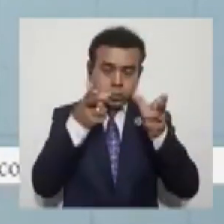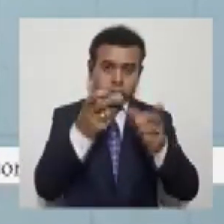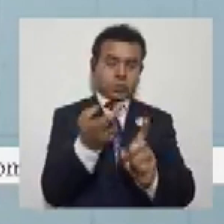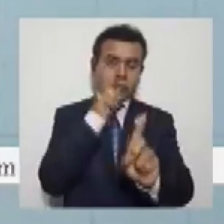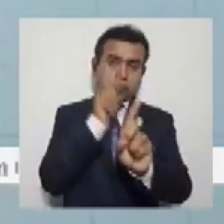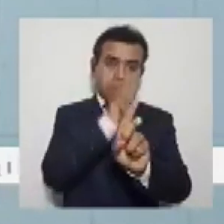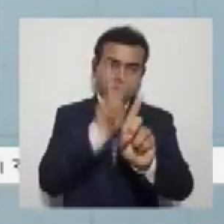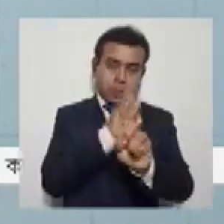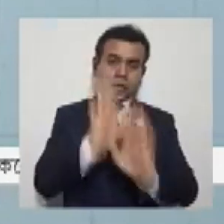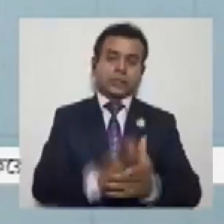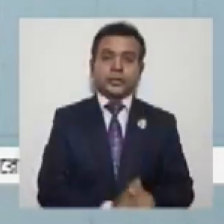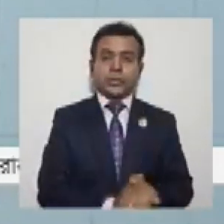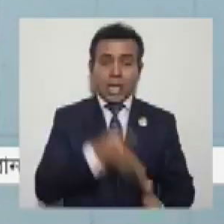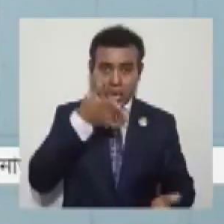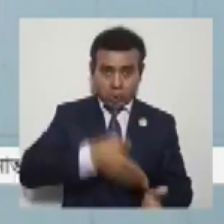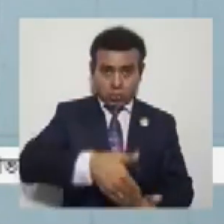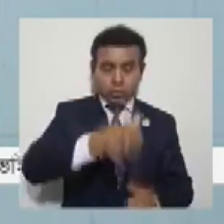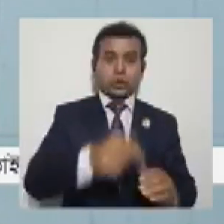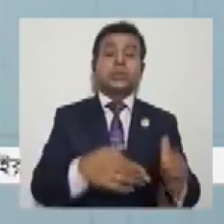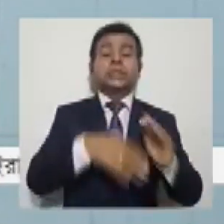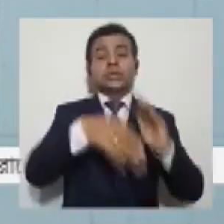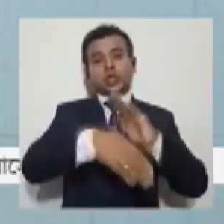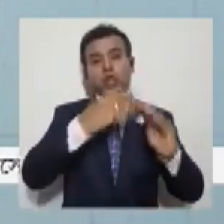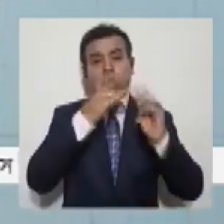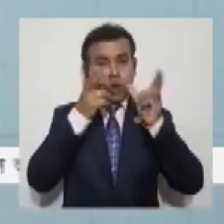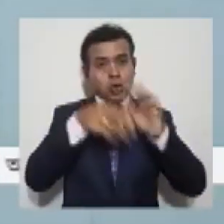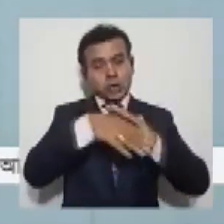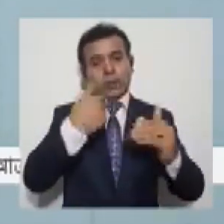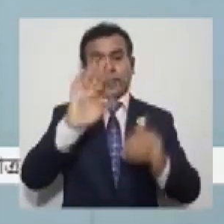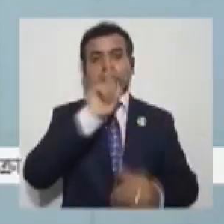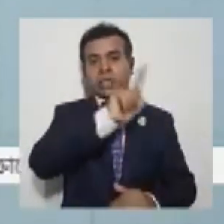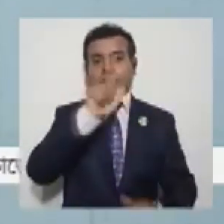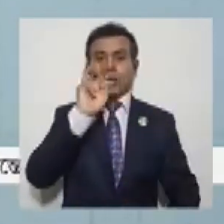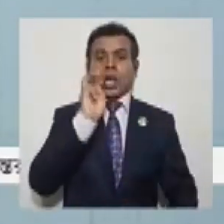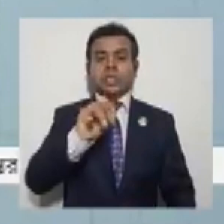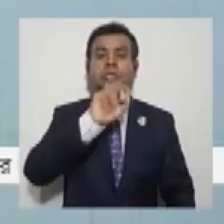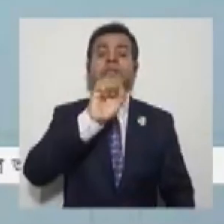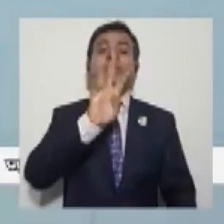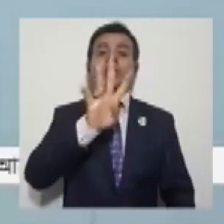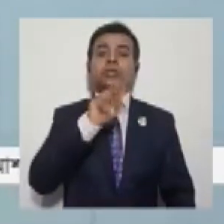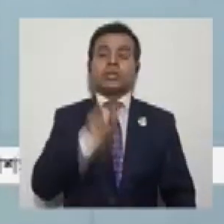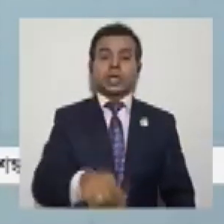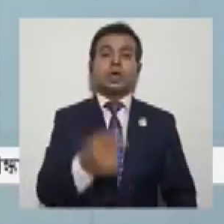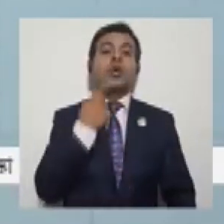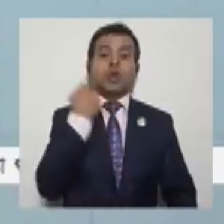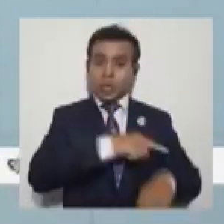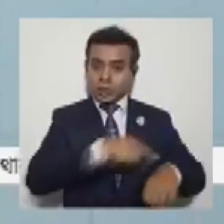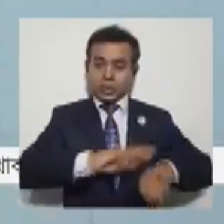2,192 জন। যারা কোয়ারেন্টাইন থেকে ছাড় পাচ্ছেন তারা সম্পূর্ণভাবে সুস্থ, এবং তারা সবার